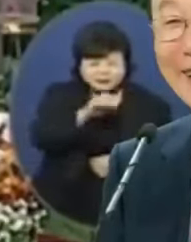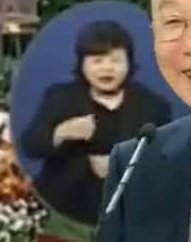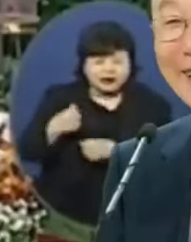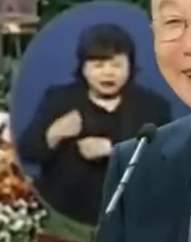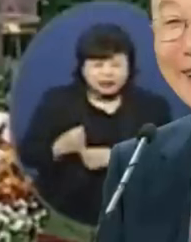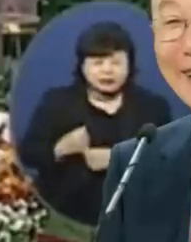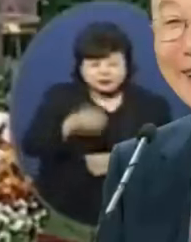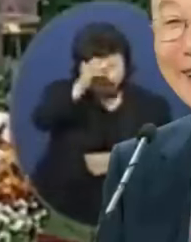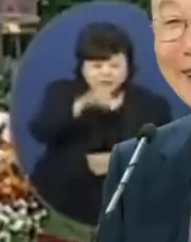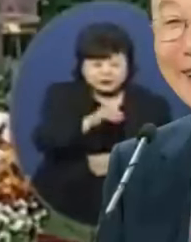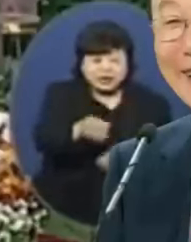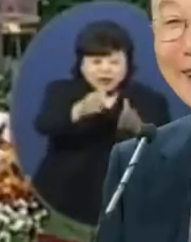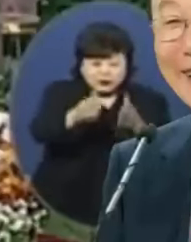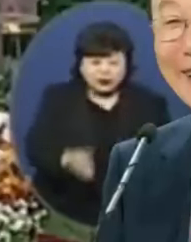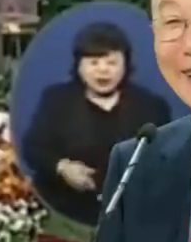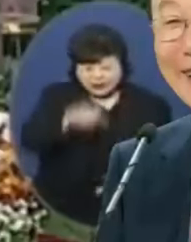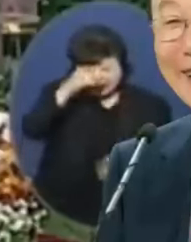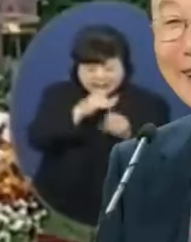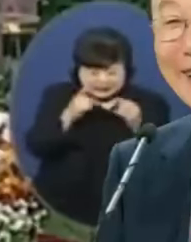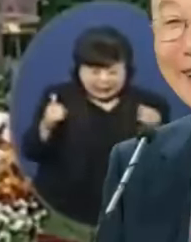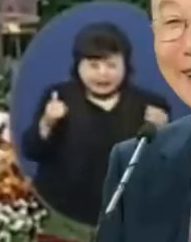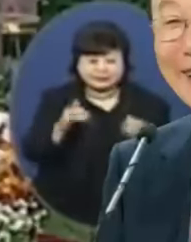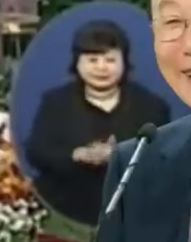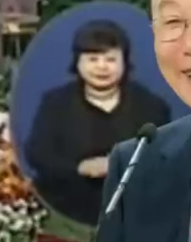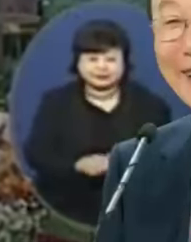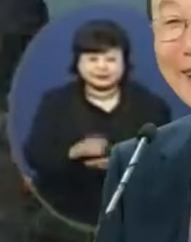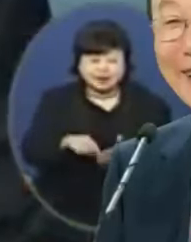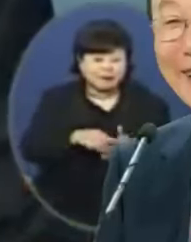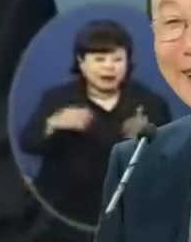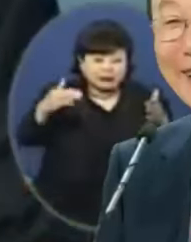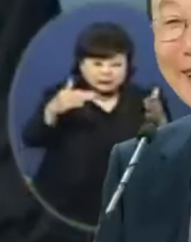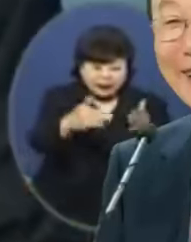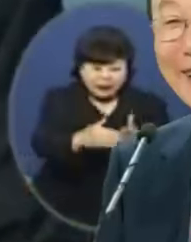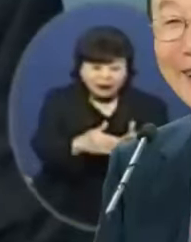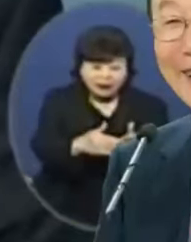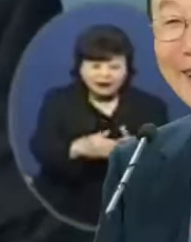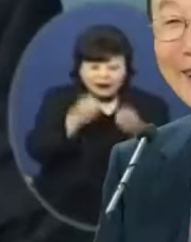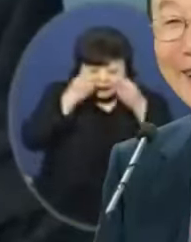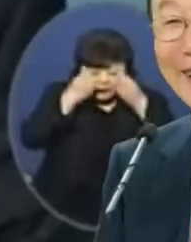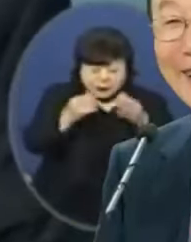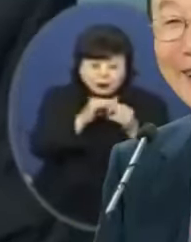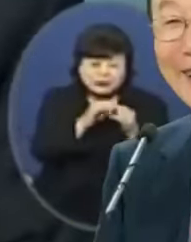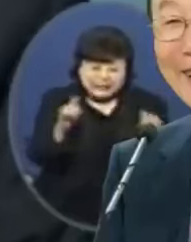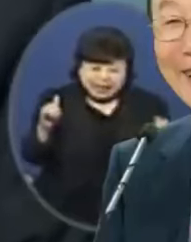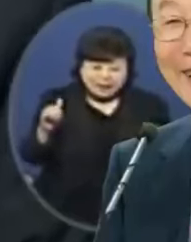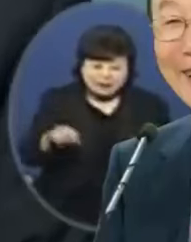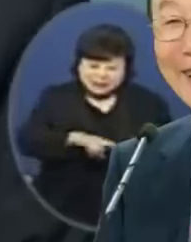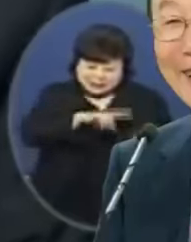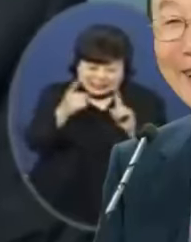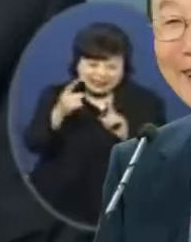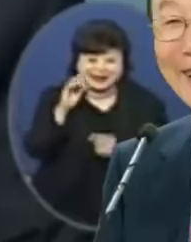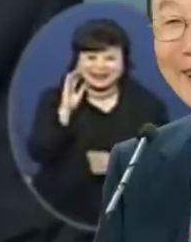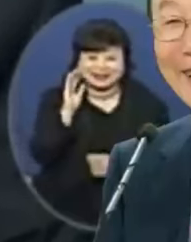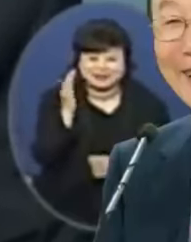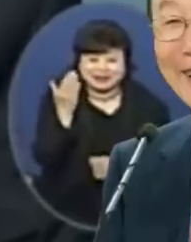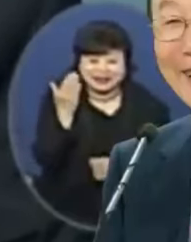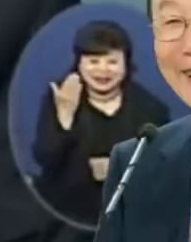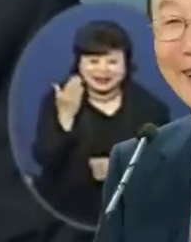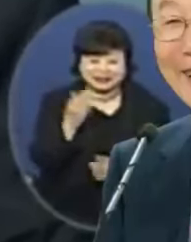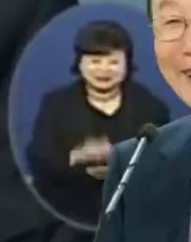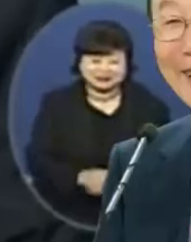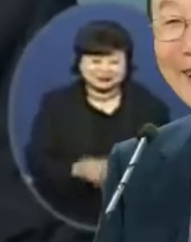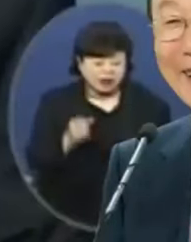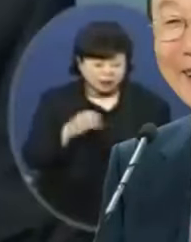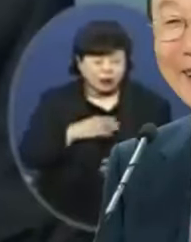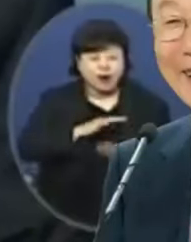걸머지면 십자가를 통해서 옛사람은 청산되고 새 사람이 살아난다는 것입니다.